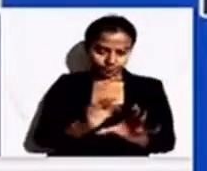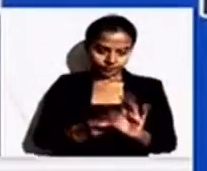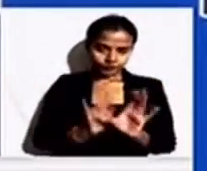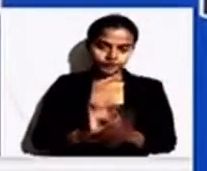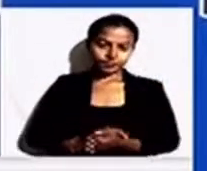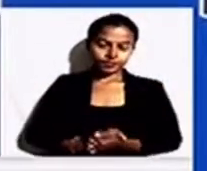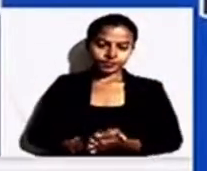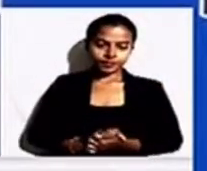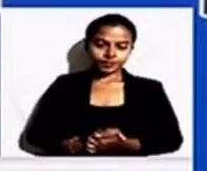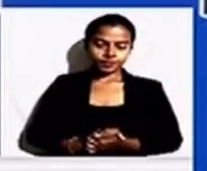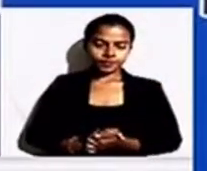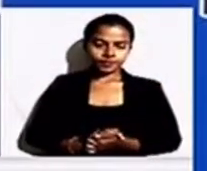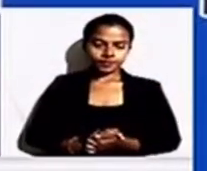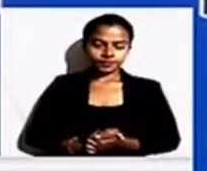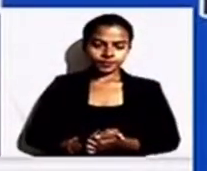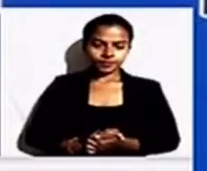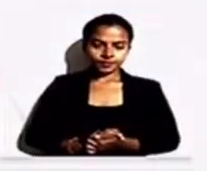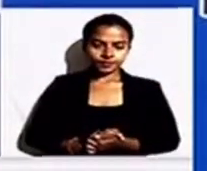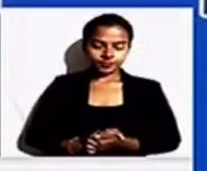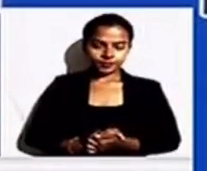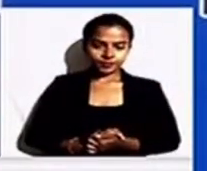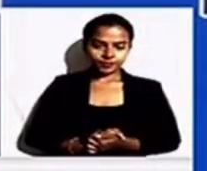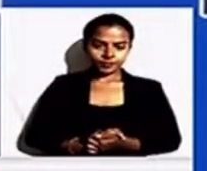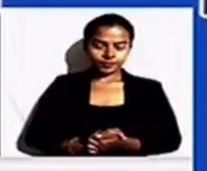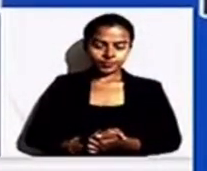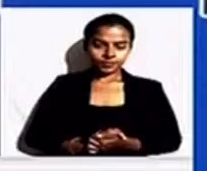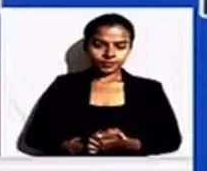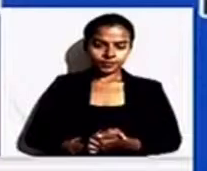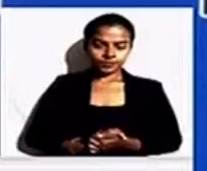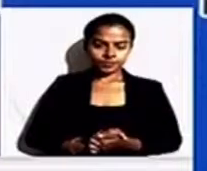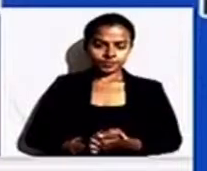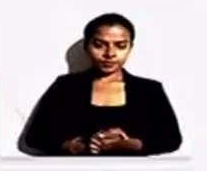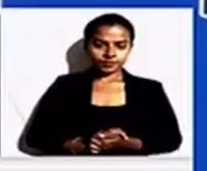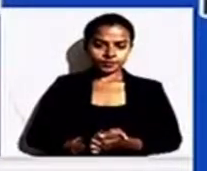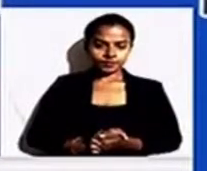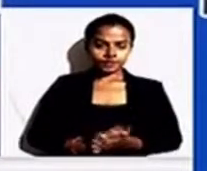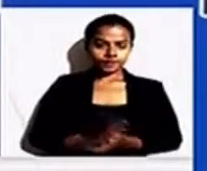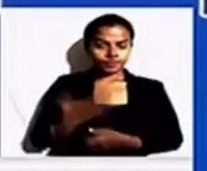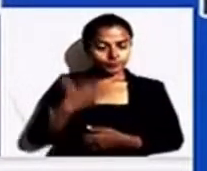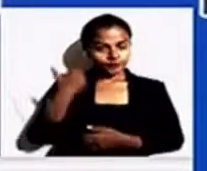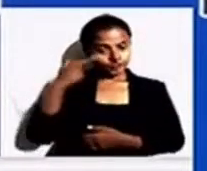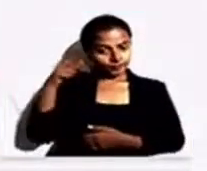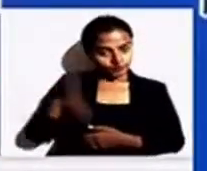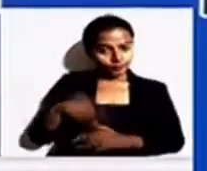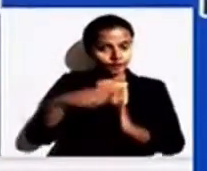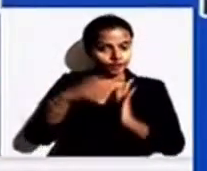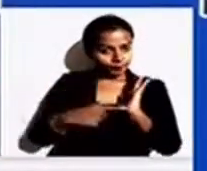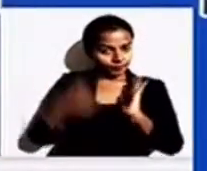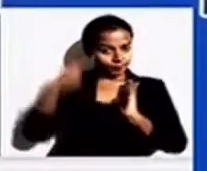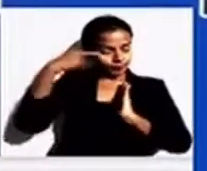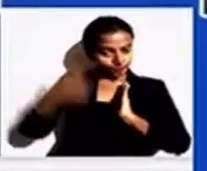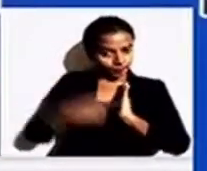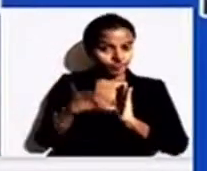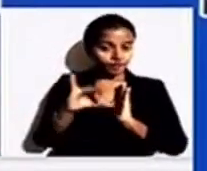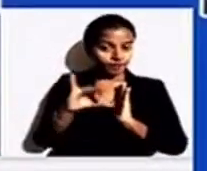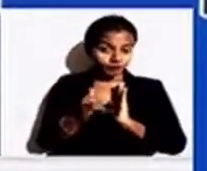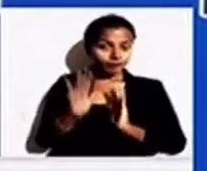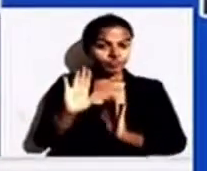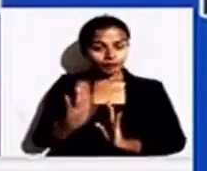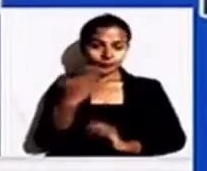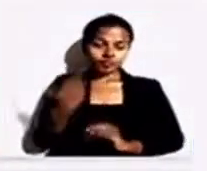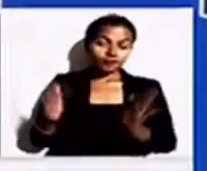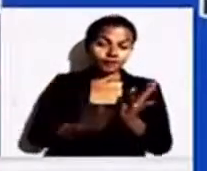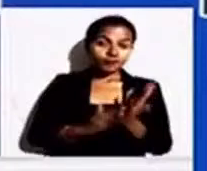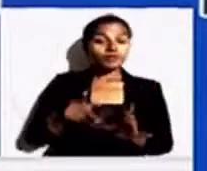තුළ සාමාන්‍ය පෙළ විභාගයේ පැවැත්වෙන්න පුළුවන් වෙයි කියලා. We believe that the GCE ordinary level examination could be held in March next year while results would most likely